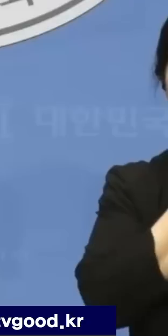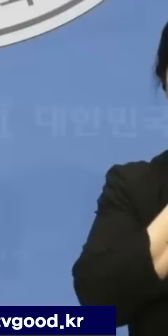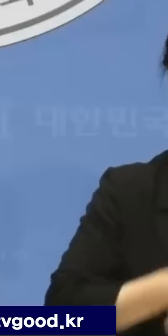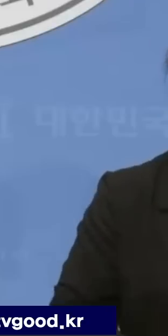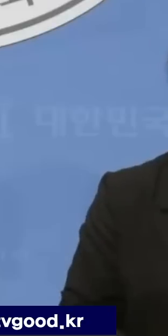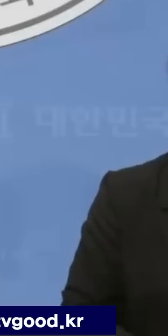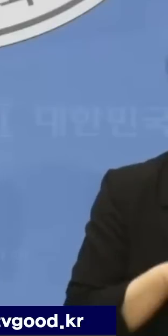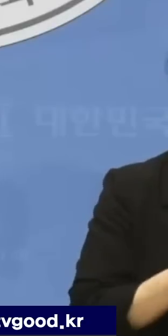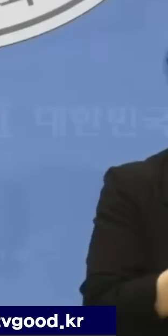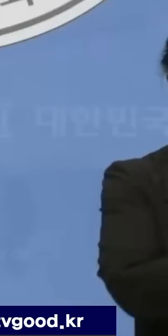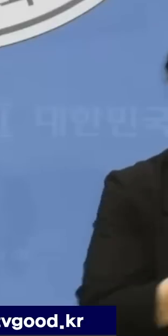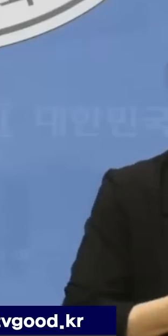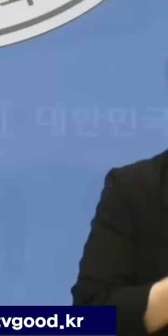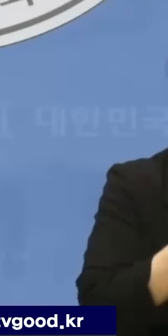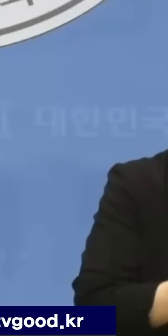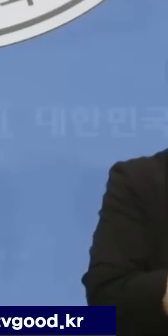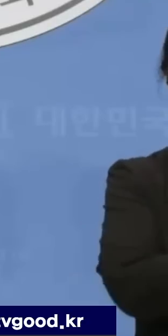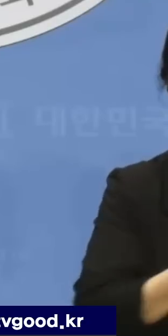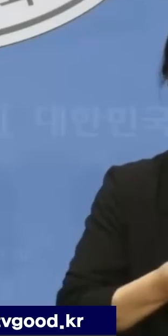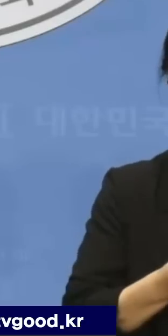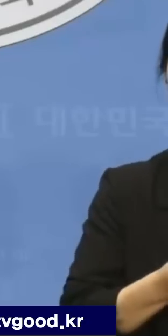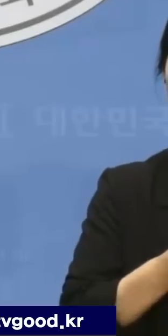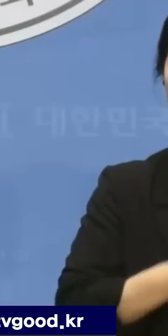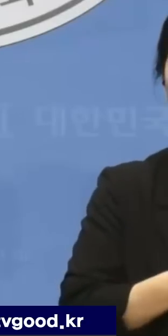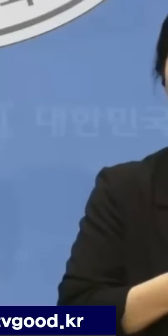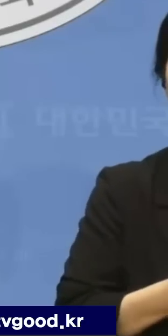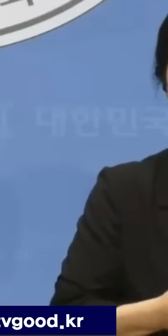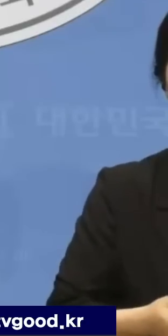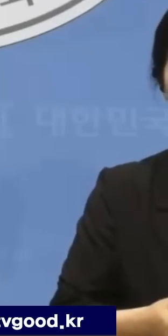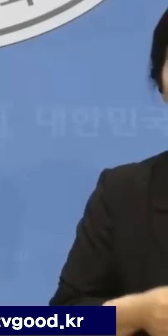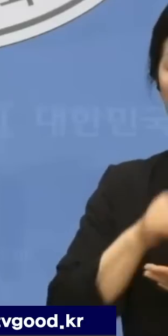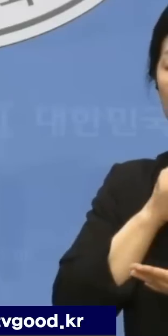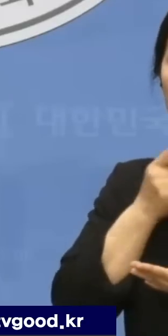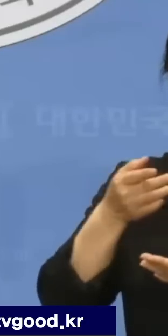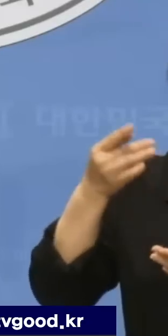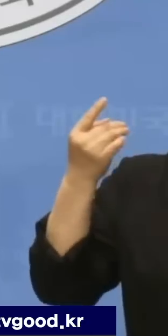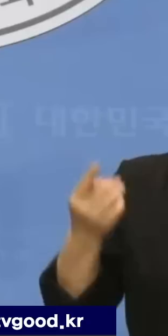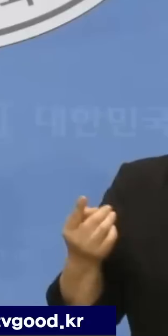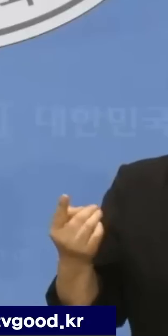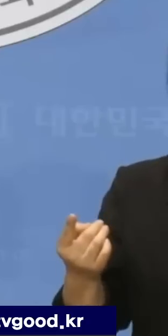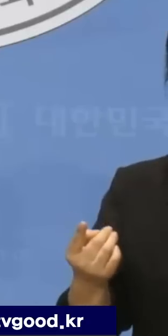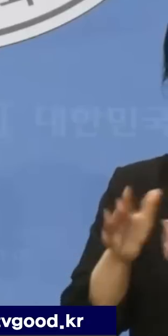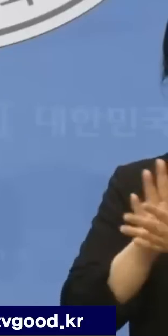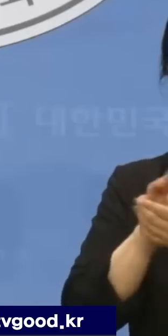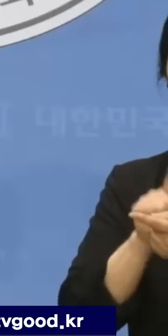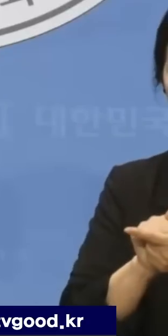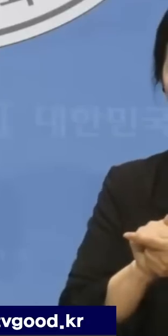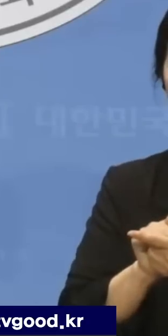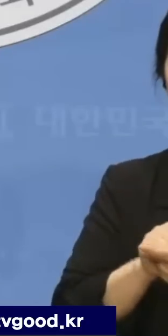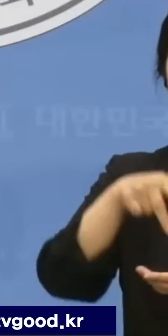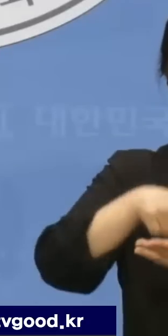저금리로 대출 해줄테니 집사라는 정부 여당의 해결책 부대는 보증금의